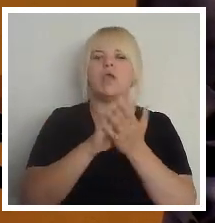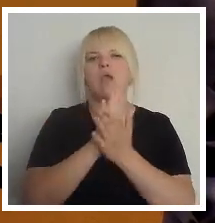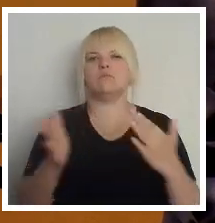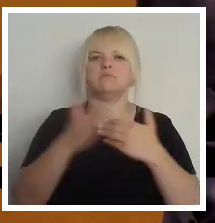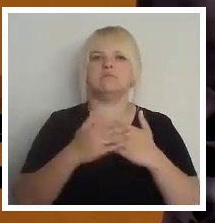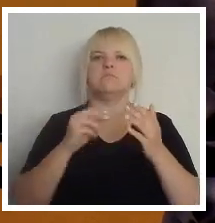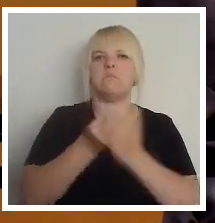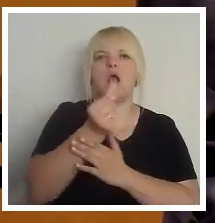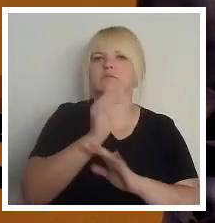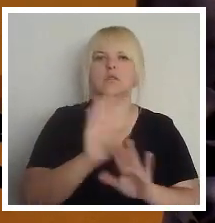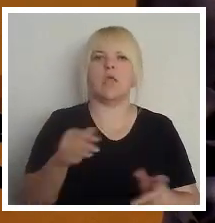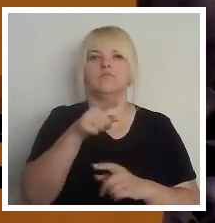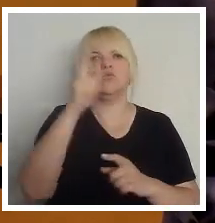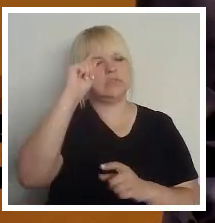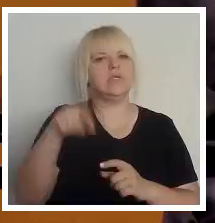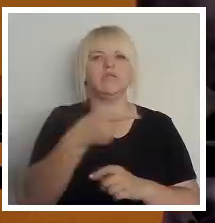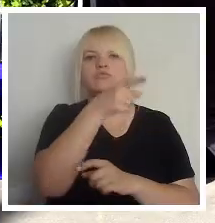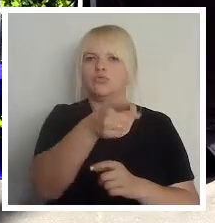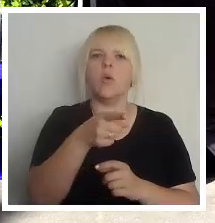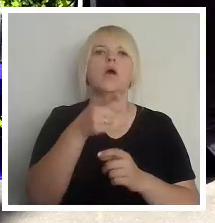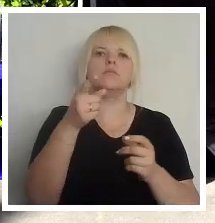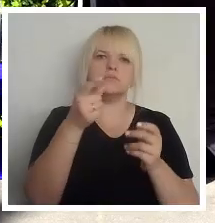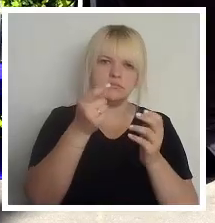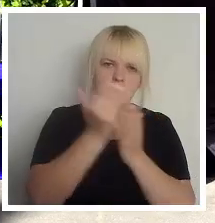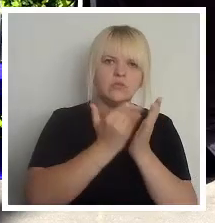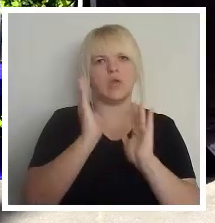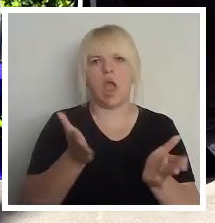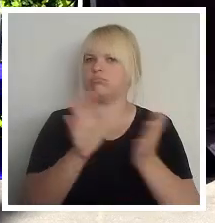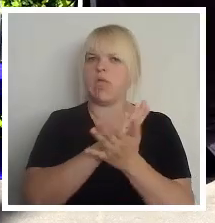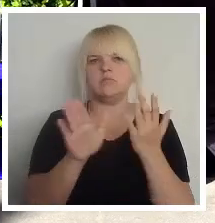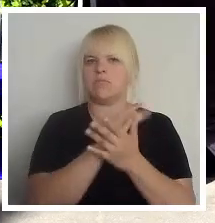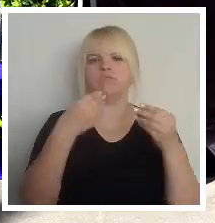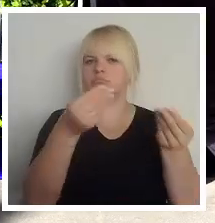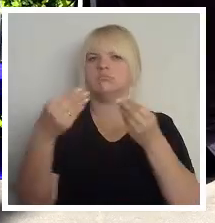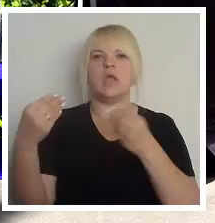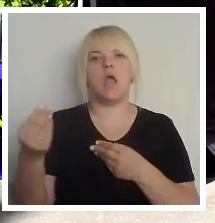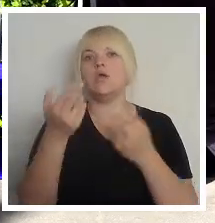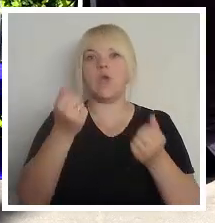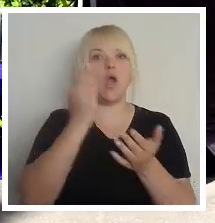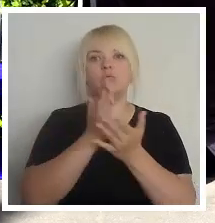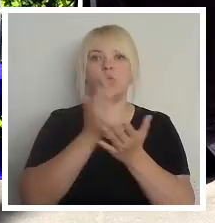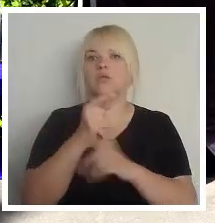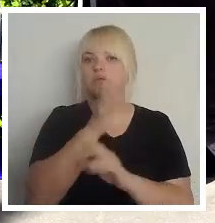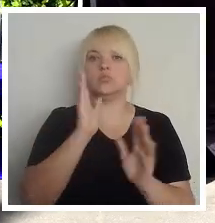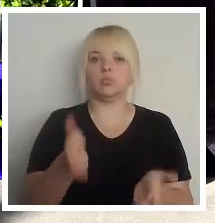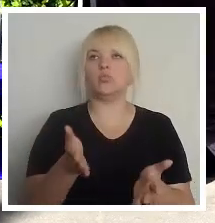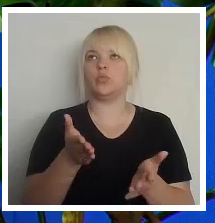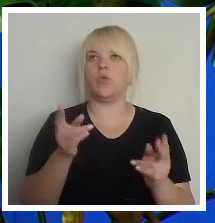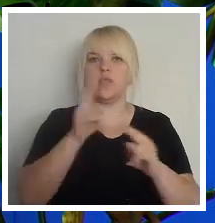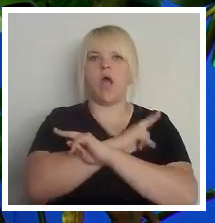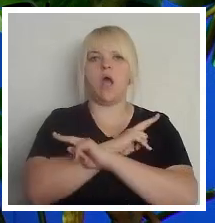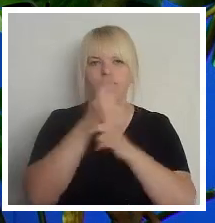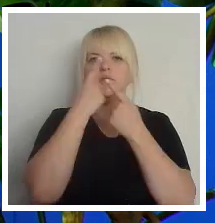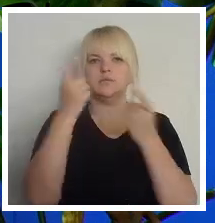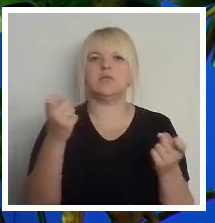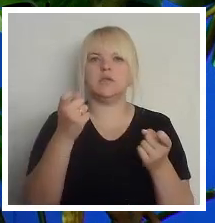atslēgas, jo jūsuprāt šādu saturu aiz atslēgas nevar likt. Jā, pavisam noteikti tas būtu nāves ziņas